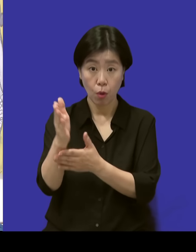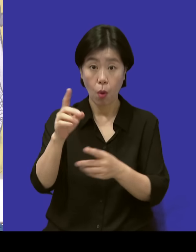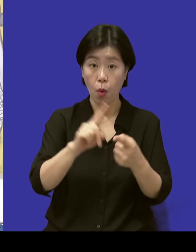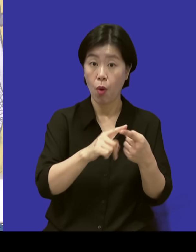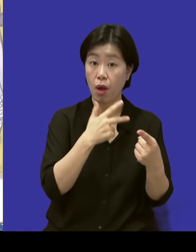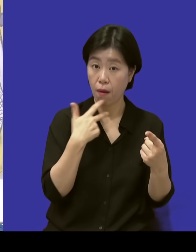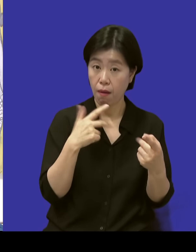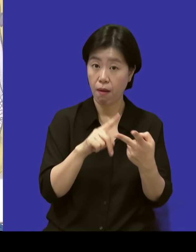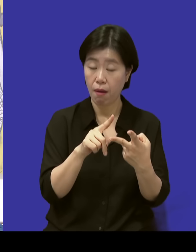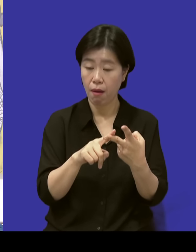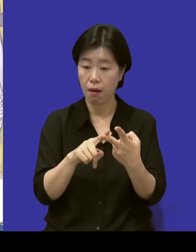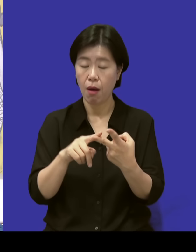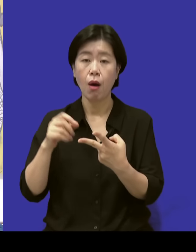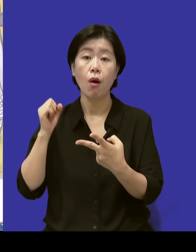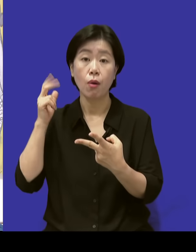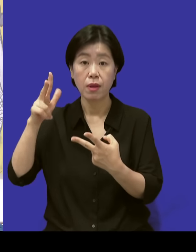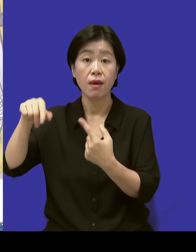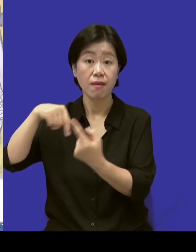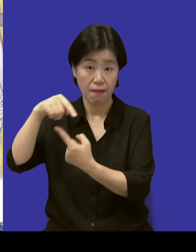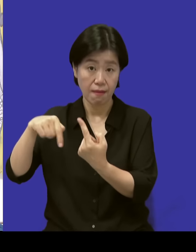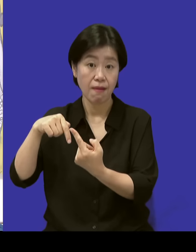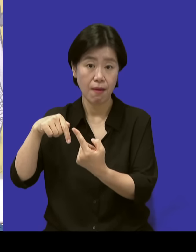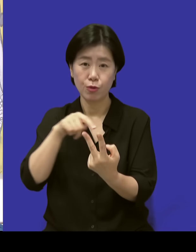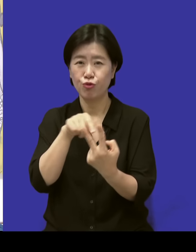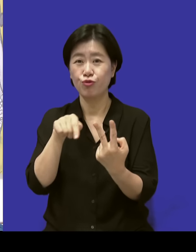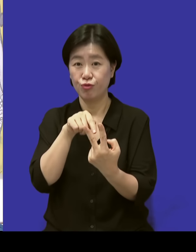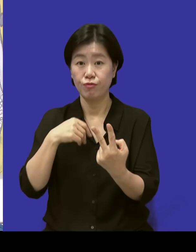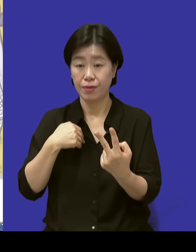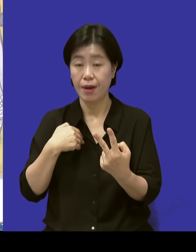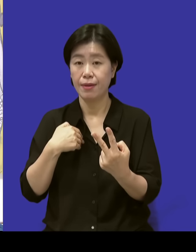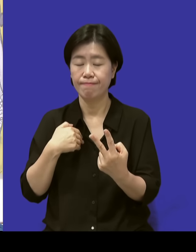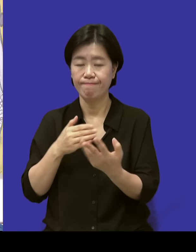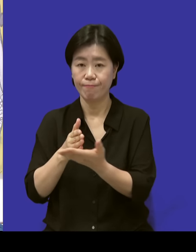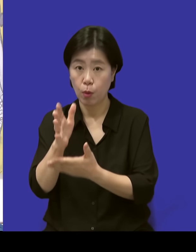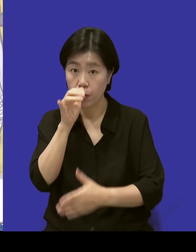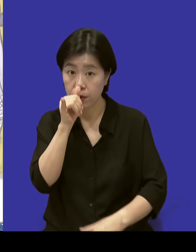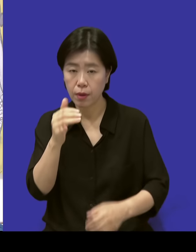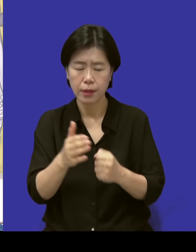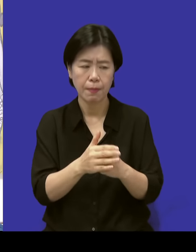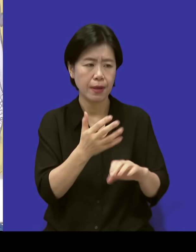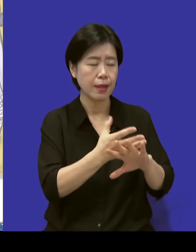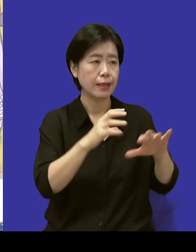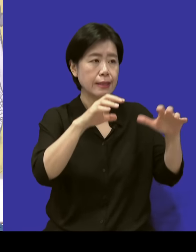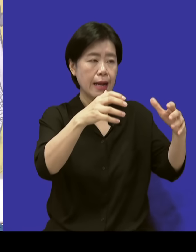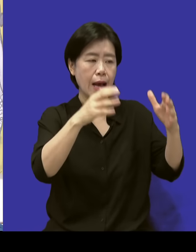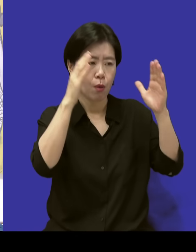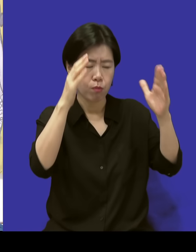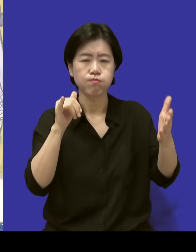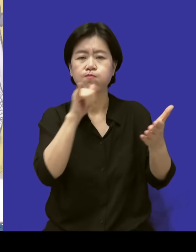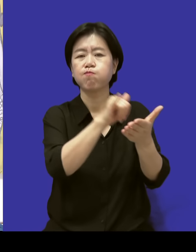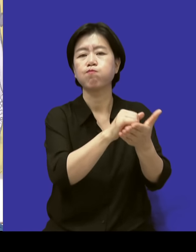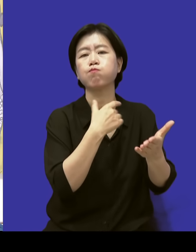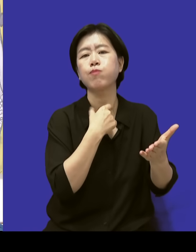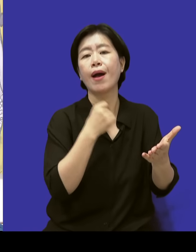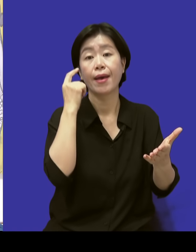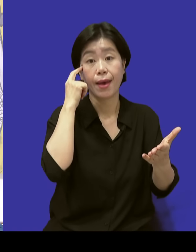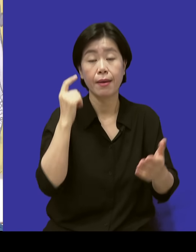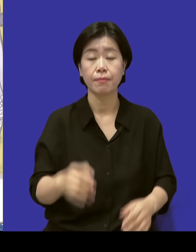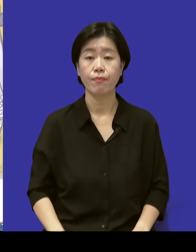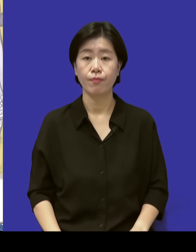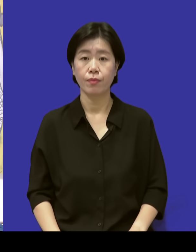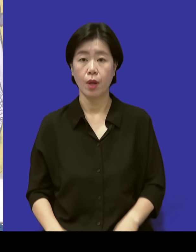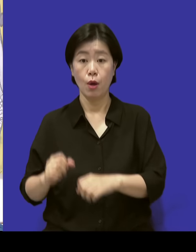보니까 그 외국으로 유학을 예. 가려고 이렇게 예. 준비를 했어요. 예. 군대 갔다 와서 친구 제일